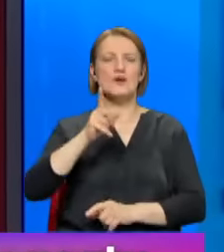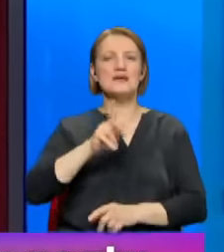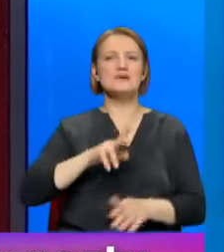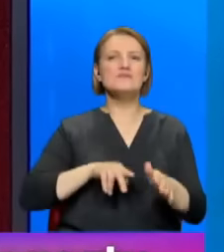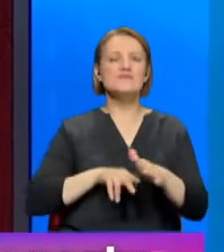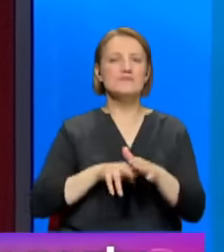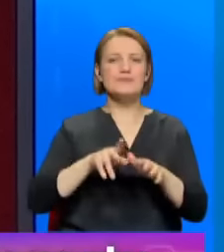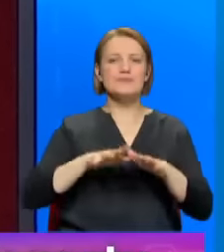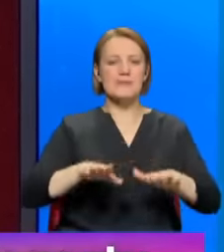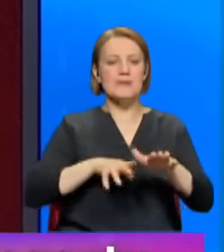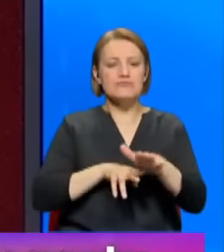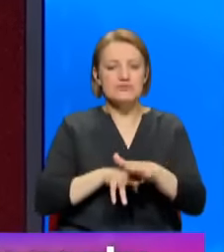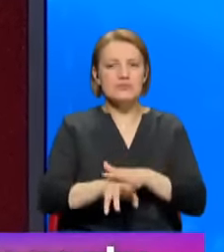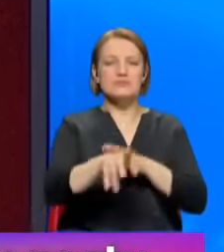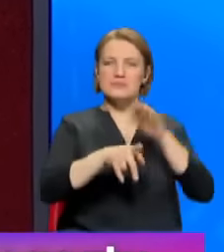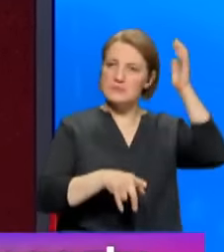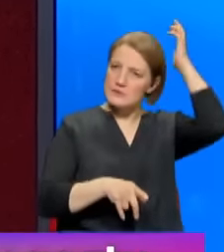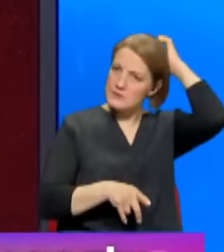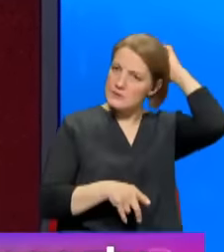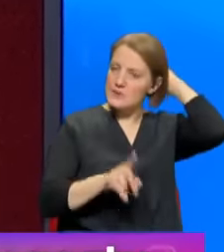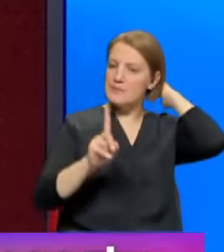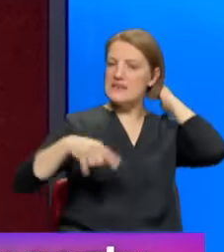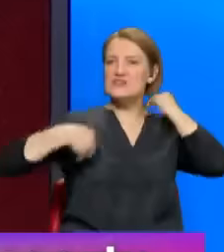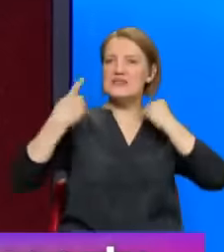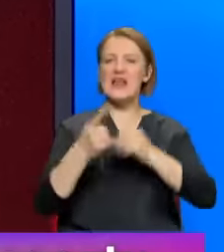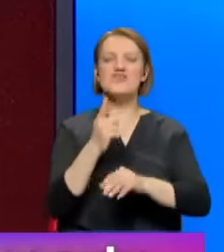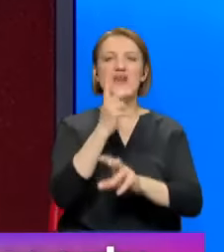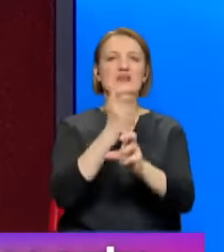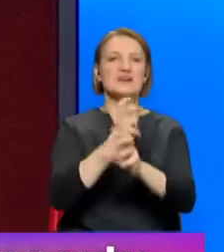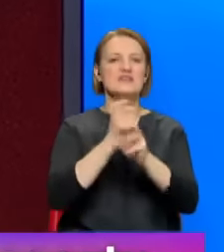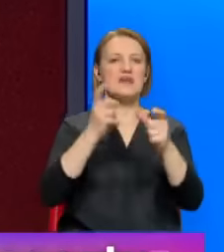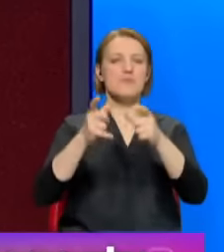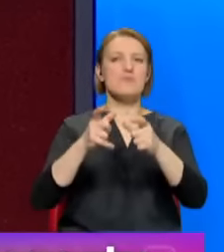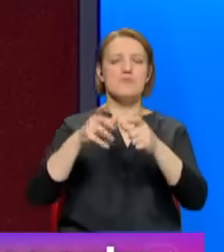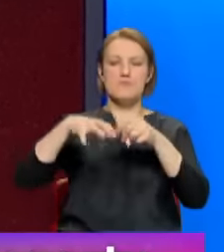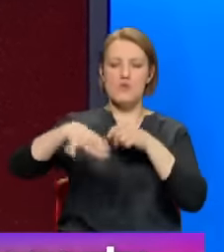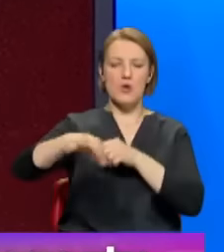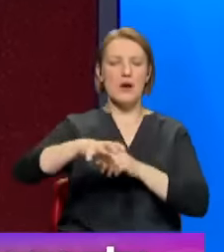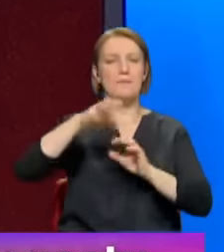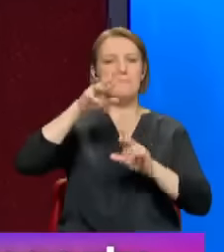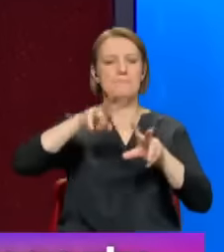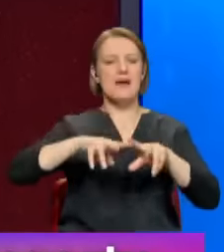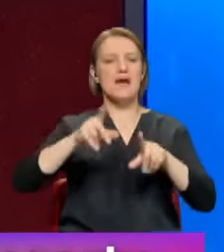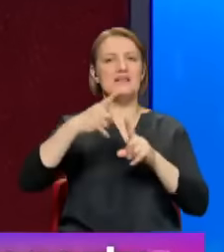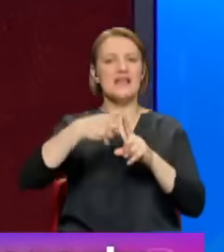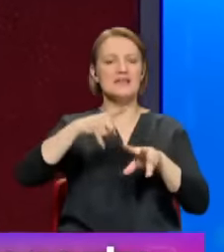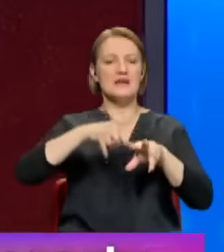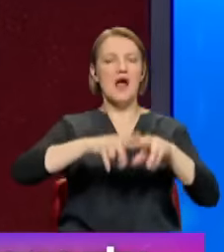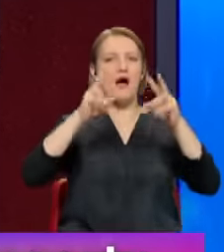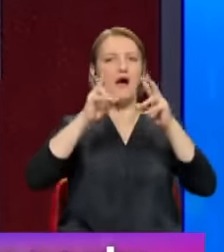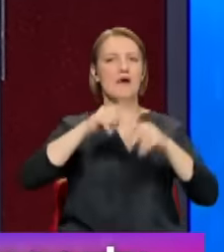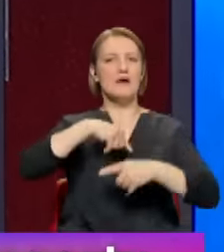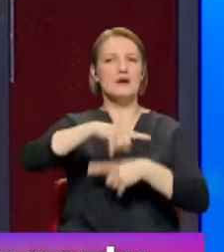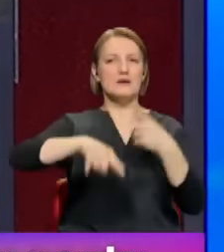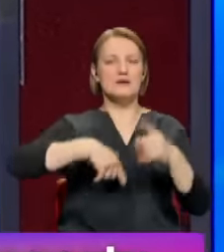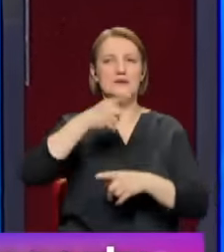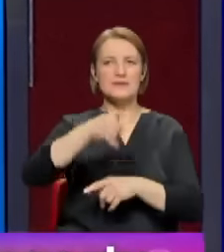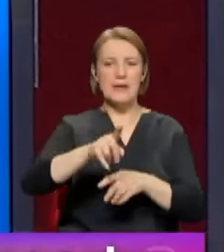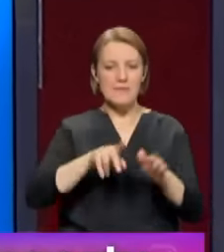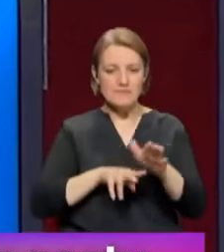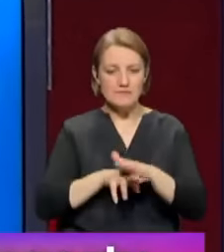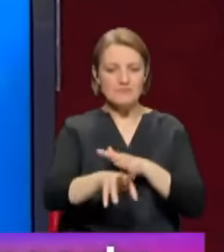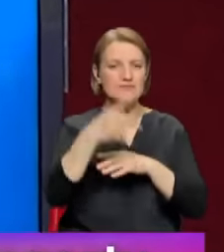haritası güncellendi. Kocaeli birinci derece riskli bölgede. Maden tetkik ve aramanın güncellenen Türkiye diri fay